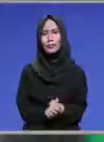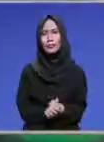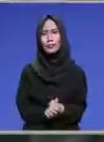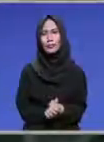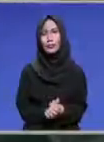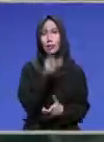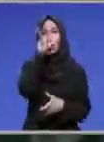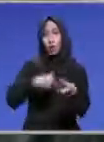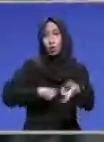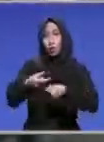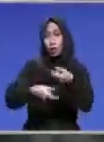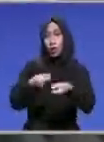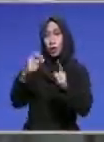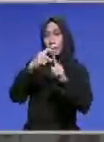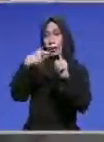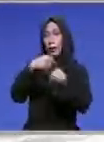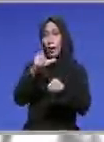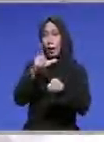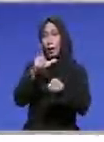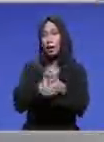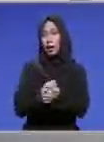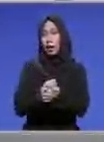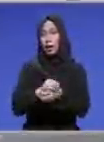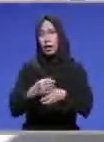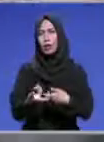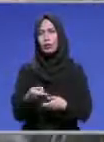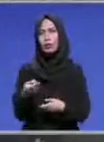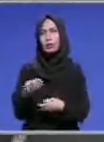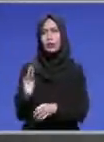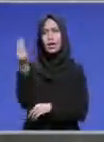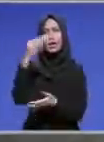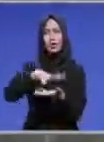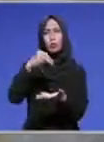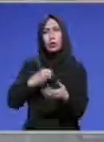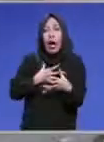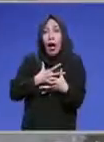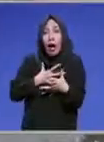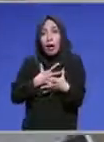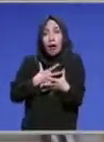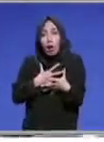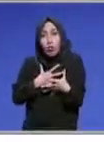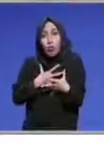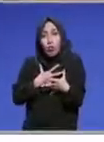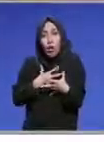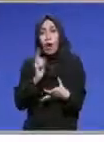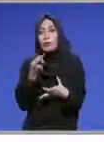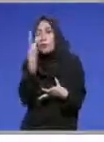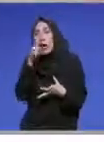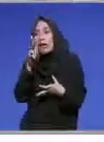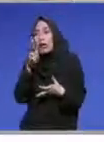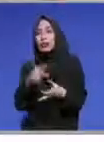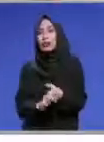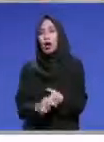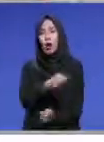Sejumlah pedagang kaki lima yang menggelar dagangannya di Jalan Jati Baru Bengkel, Jakarta Pusat, panik saat mengetahui kedatangan Satuan Polisi